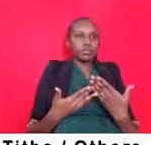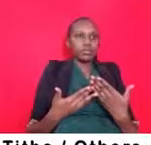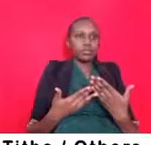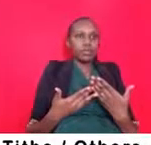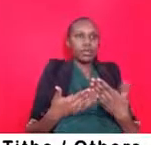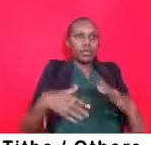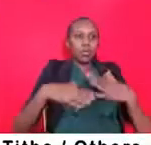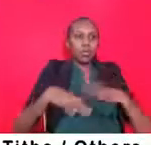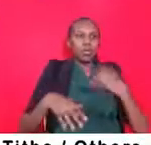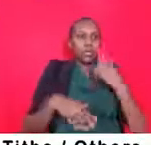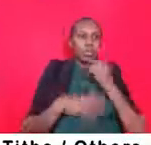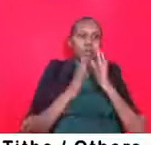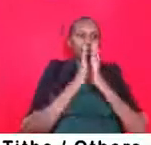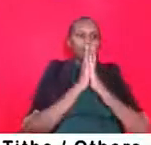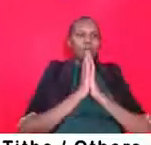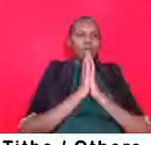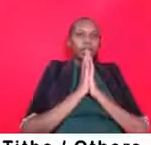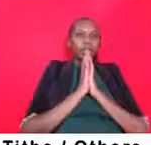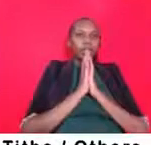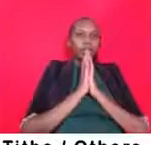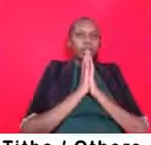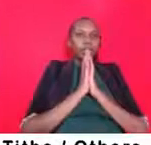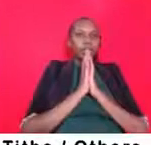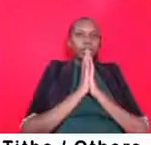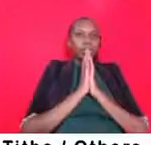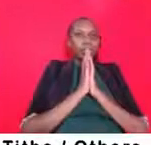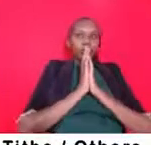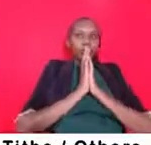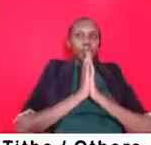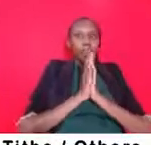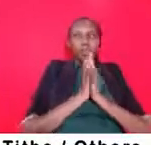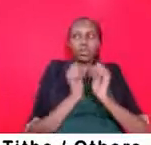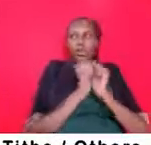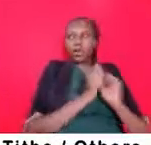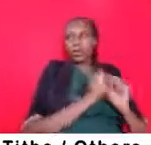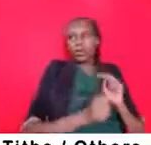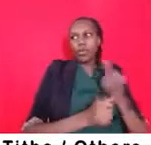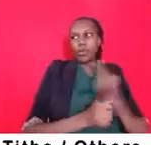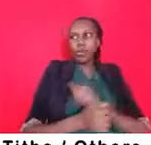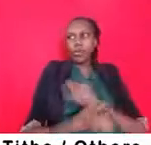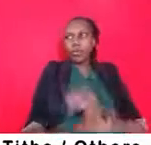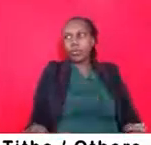mwenye taomba blessing wa moro aweze kuomba nasi.